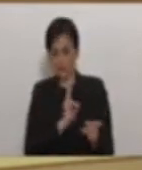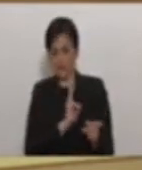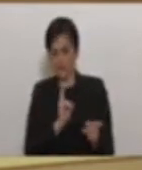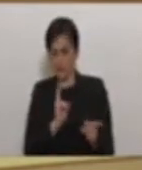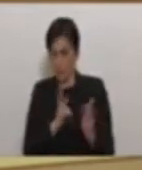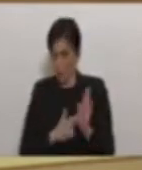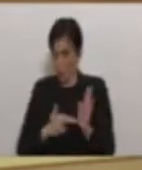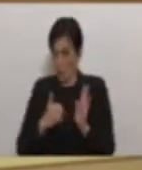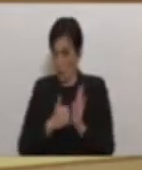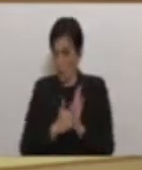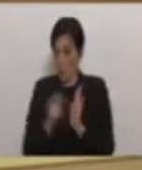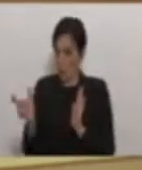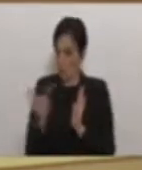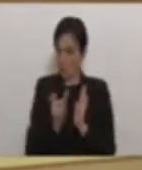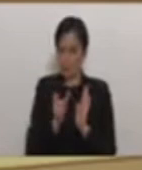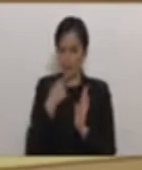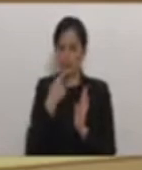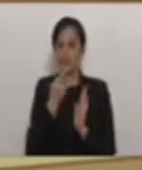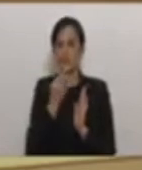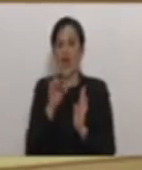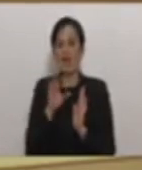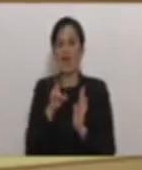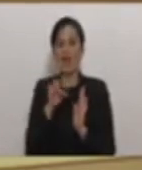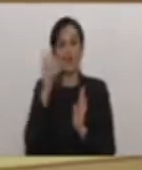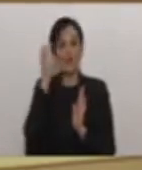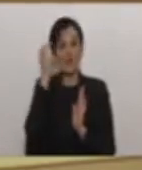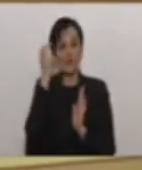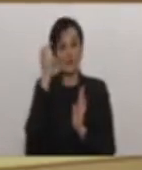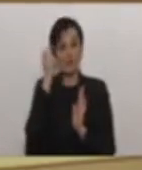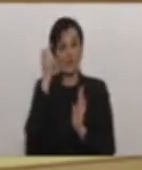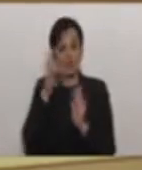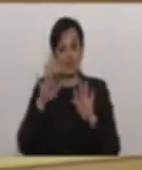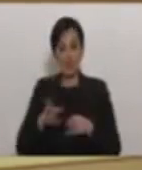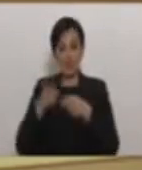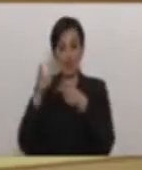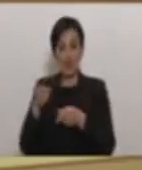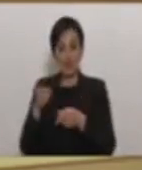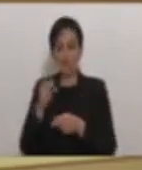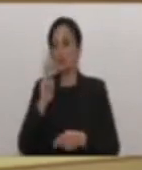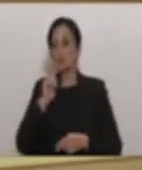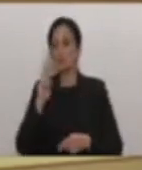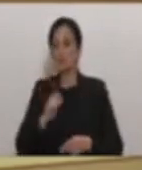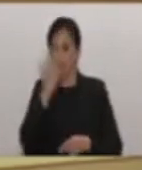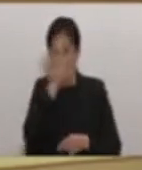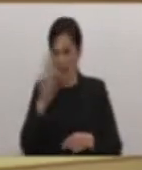ბოდიში მოიხადოს იმიტომ, რომ შალვა პაპუაშვილი კიევში ჩავიდეს უკრაინელი ხალხის